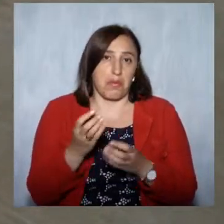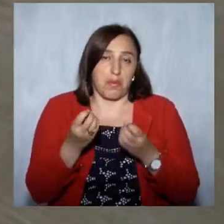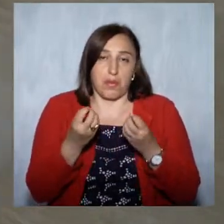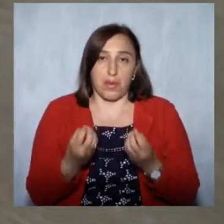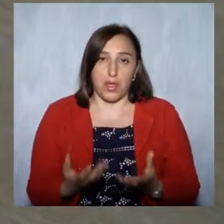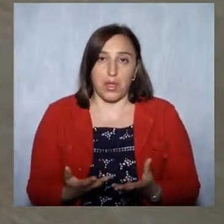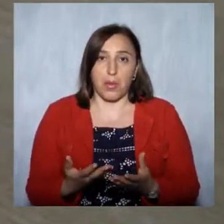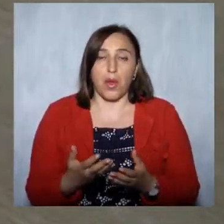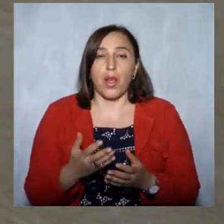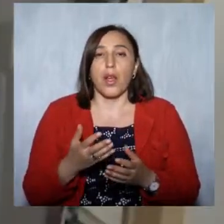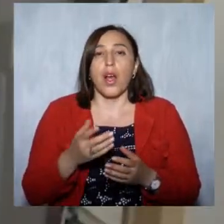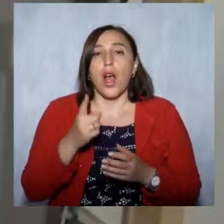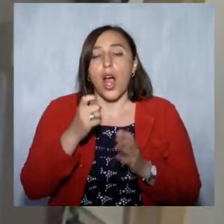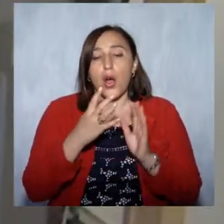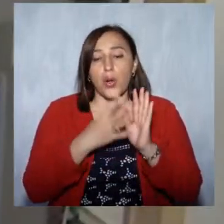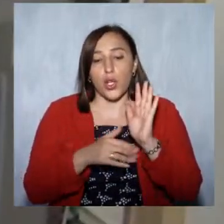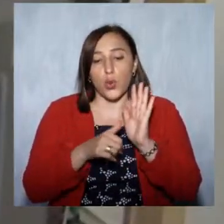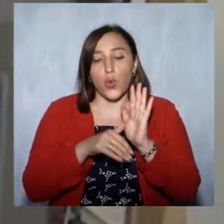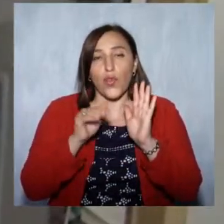5.4%-ով, կազմելով